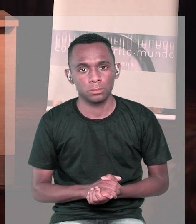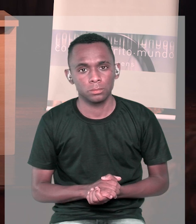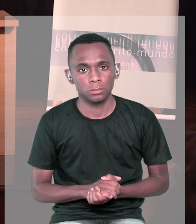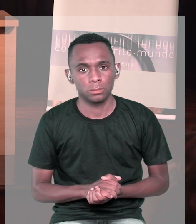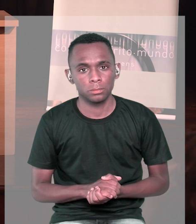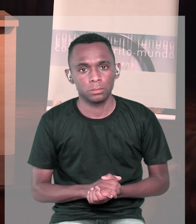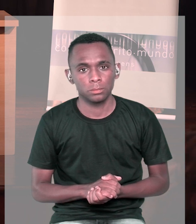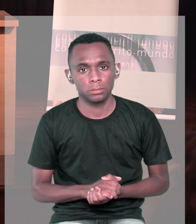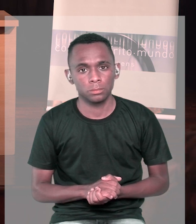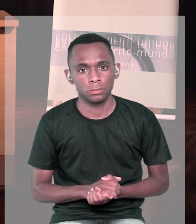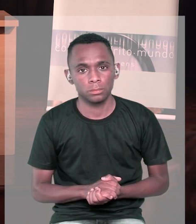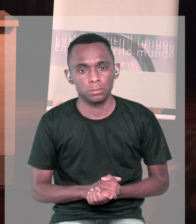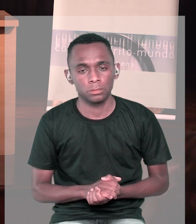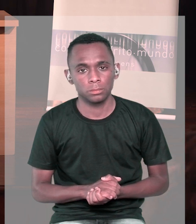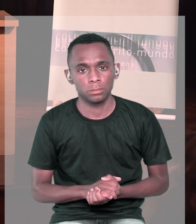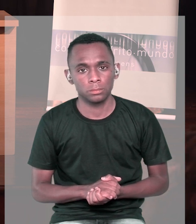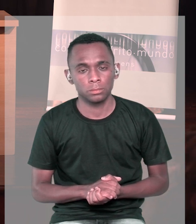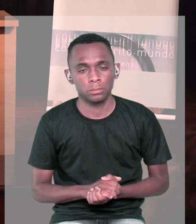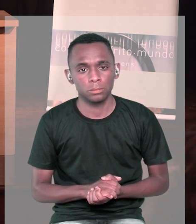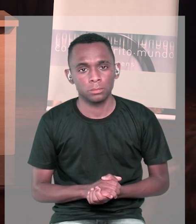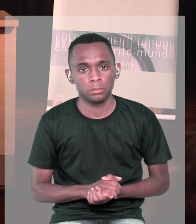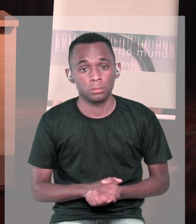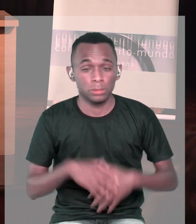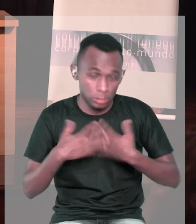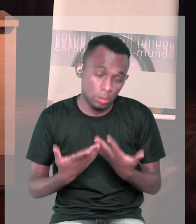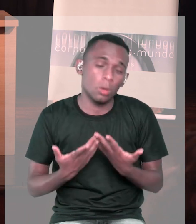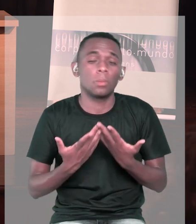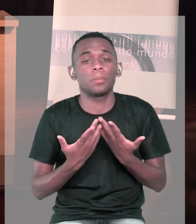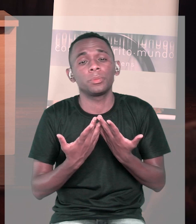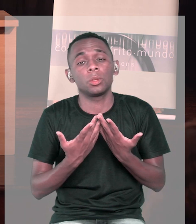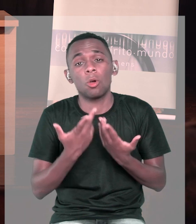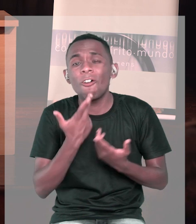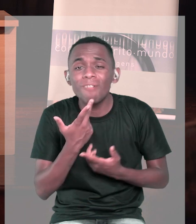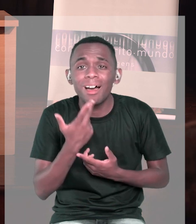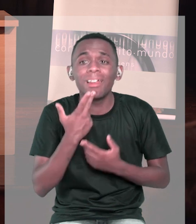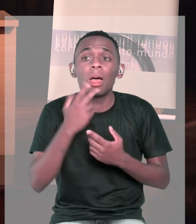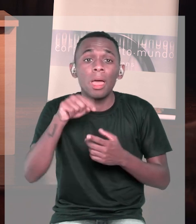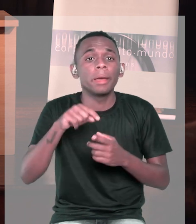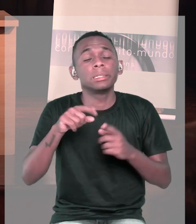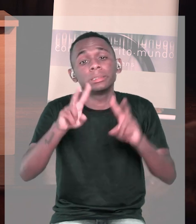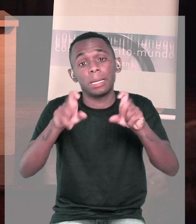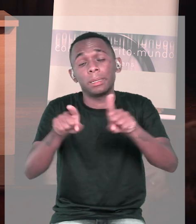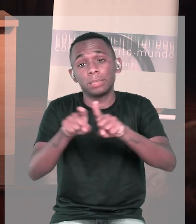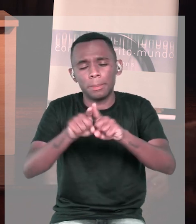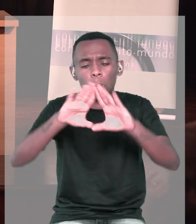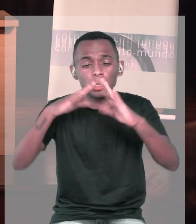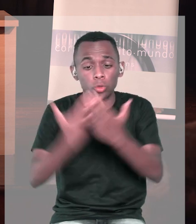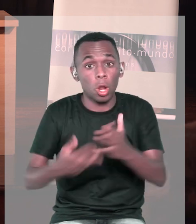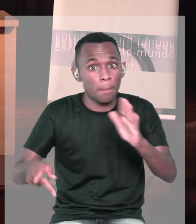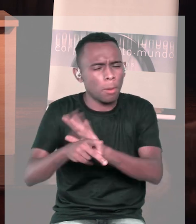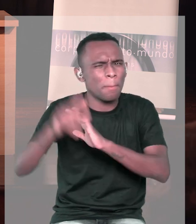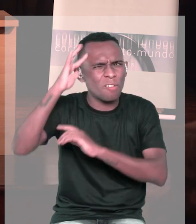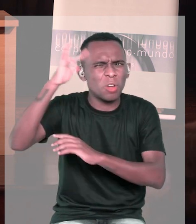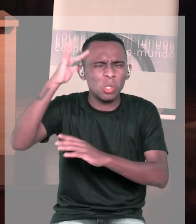Jésus-Christ et 3e siècle après Jésus-Christ. Quando eu falo de estoicismo, eu estou falando de uma escola de filosofia muito antiga, de